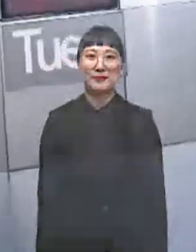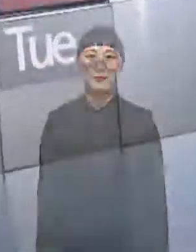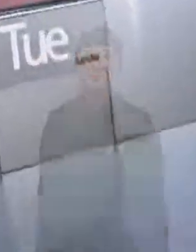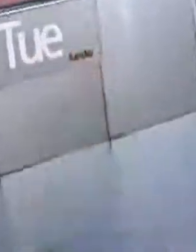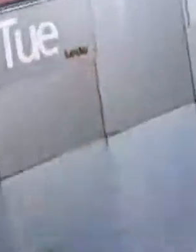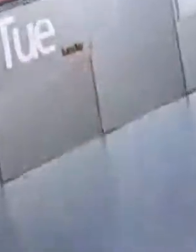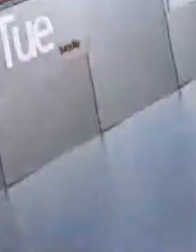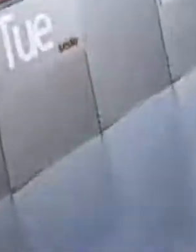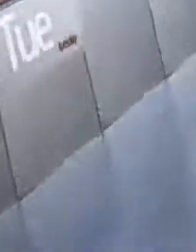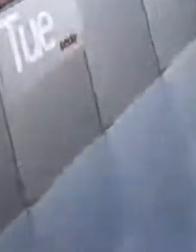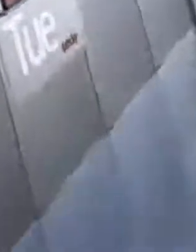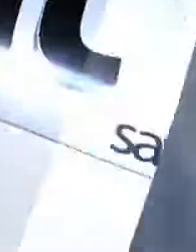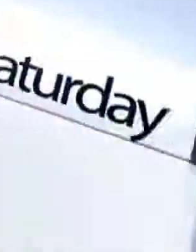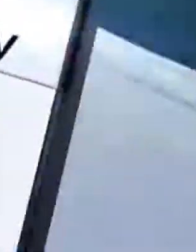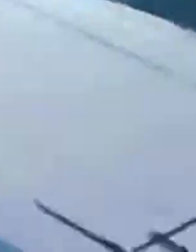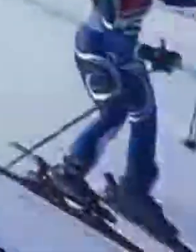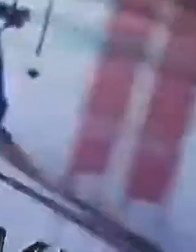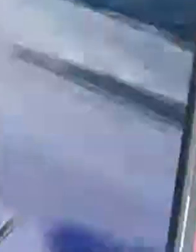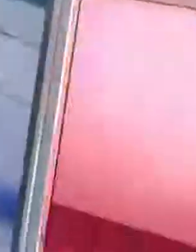아아아